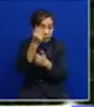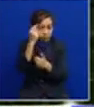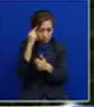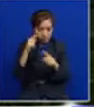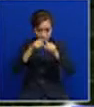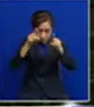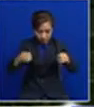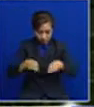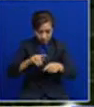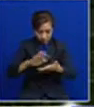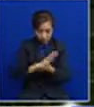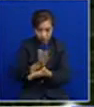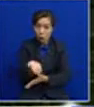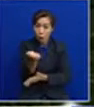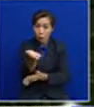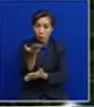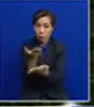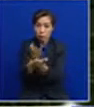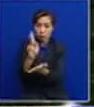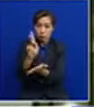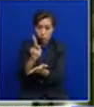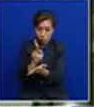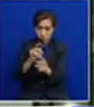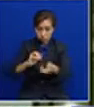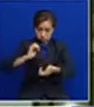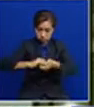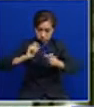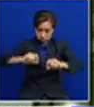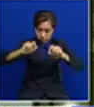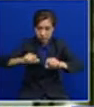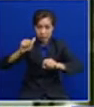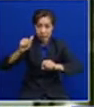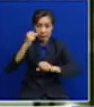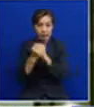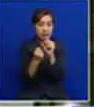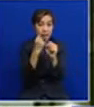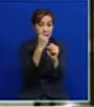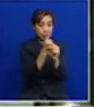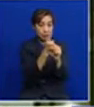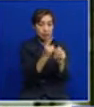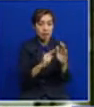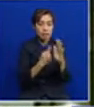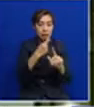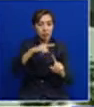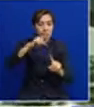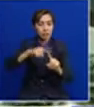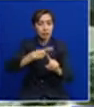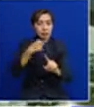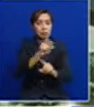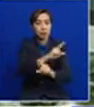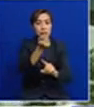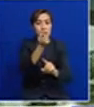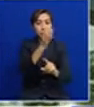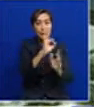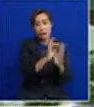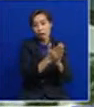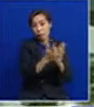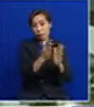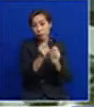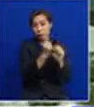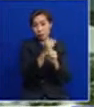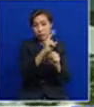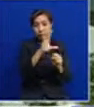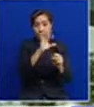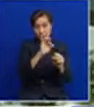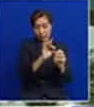ยื่นคำขอกู้และทำนิติกรรมได้ภายในระยะเวลา1ปีนับตั้งแต่วันที่19ตุลาคม